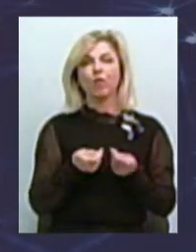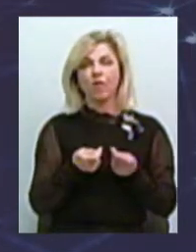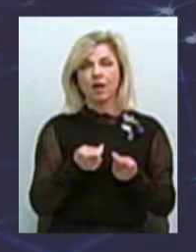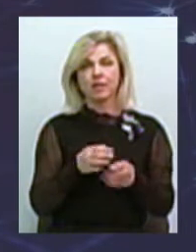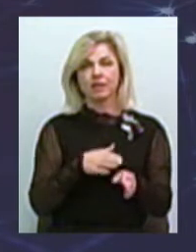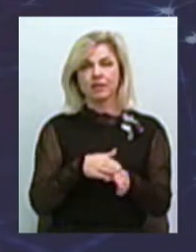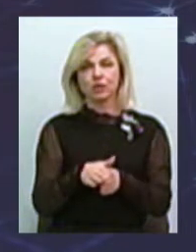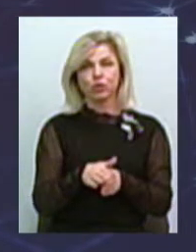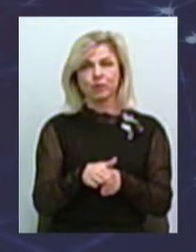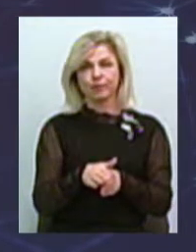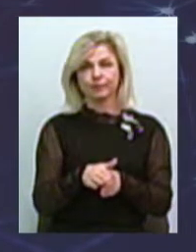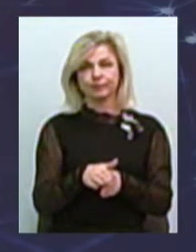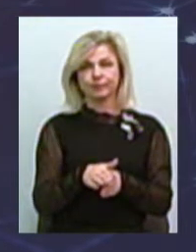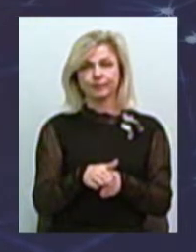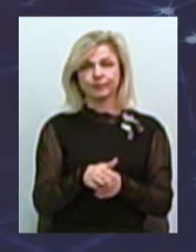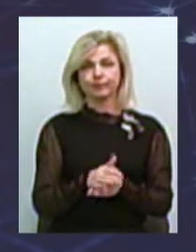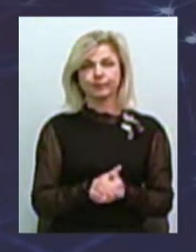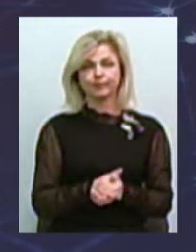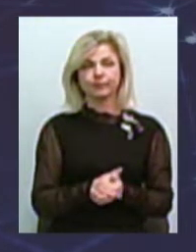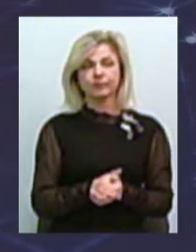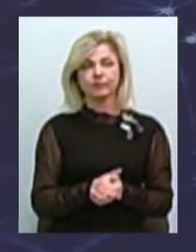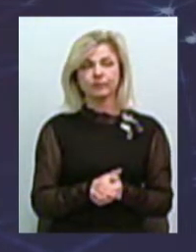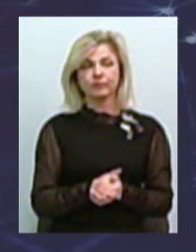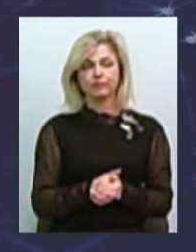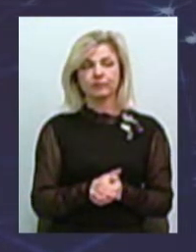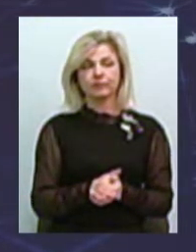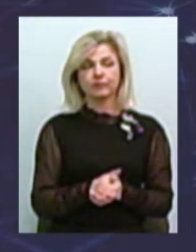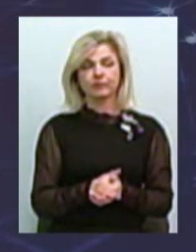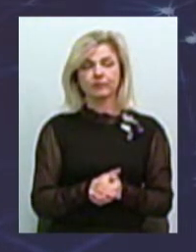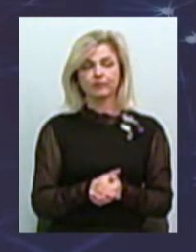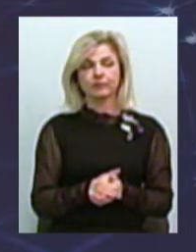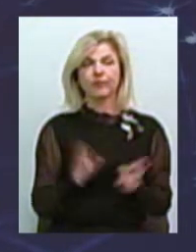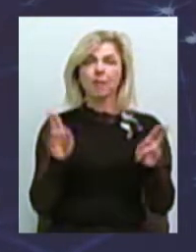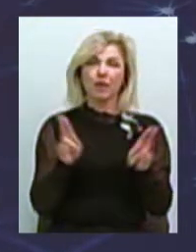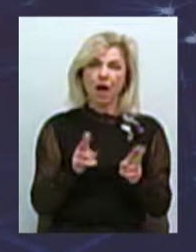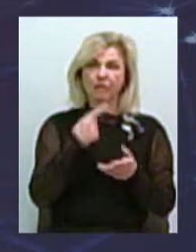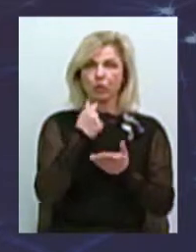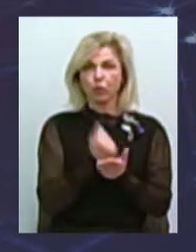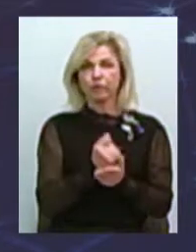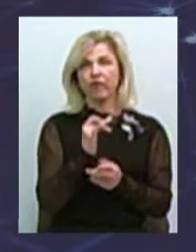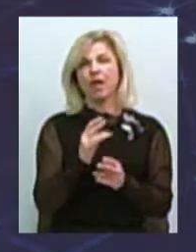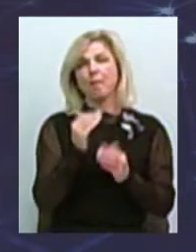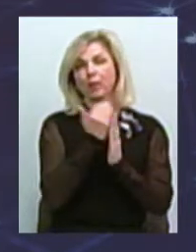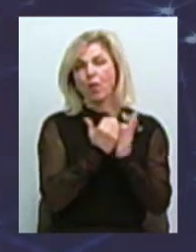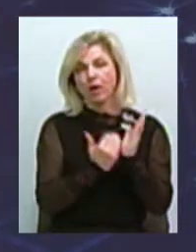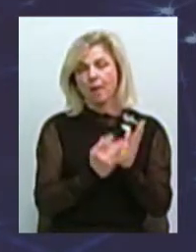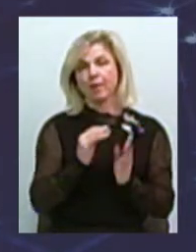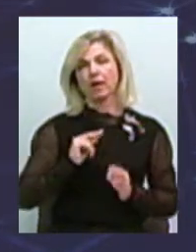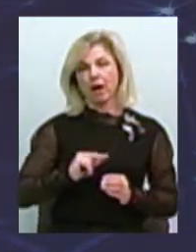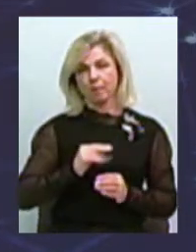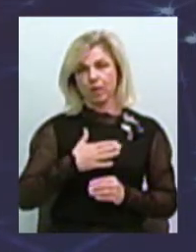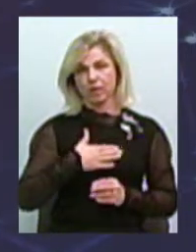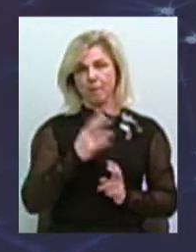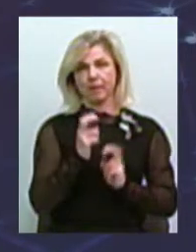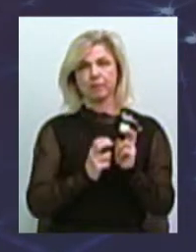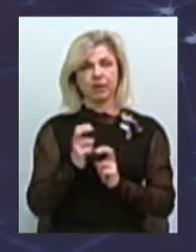здійснюється як чином прийняття програм, правил, так далі, так і функціонуванням нашого